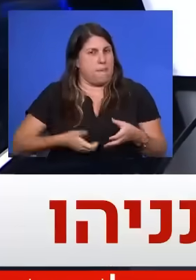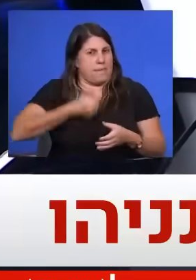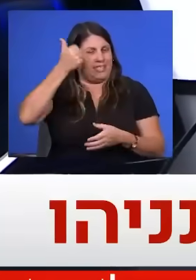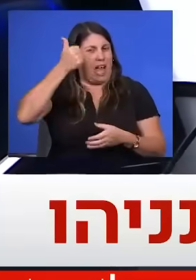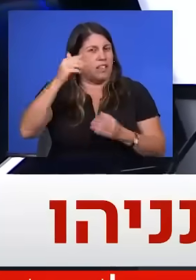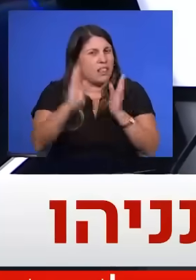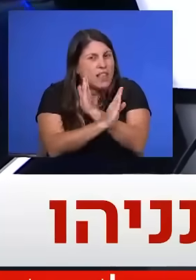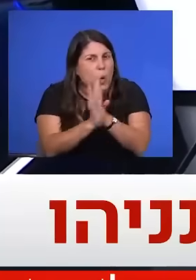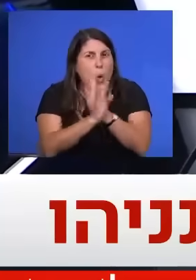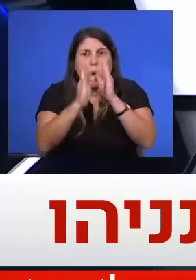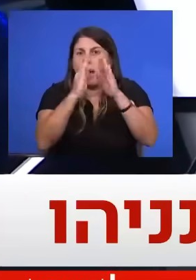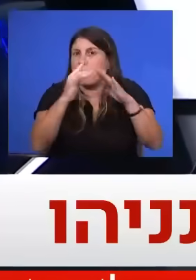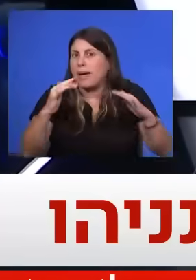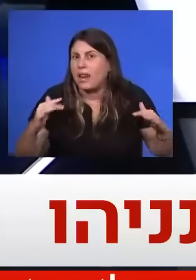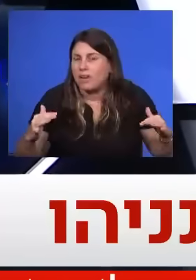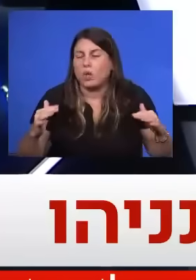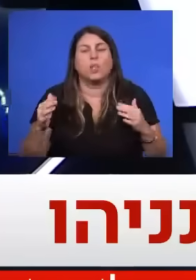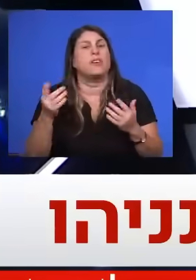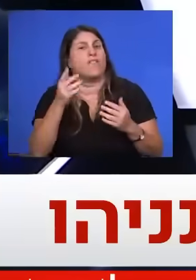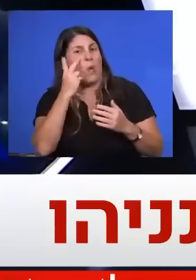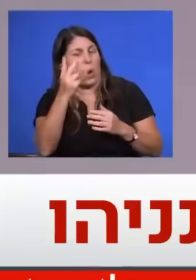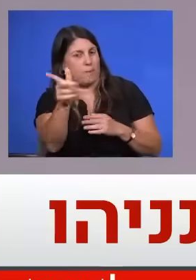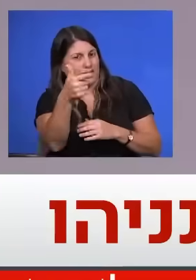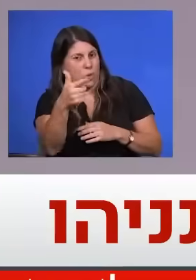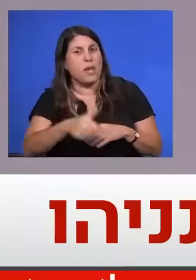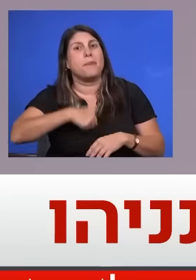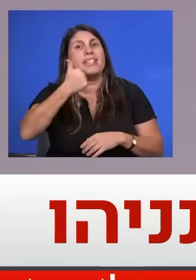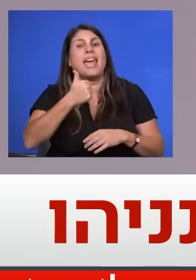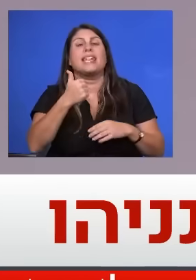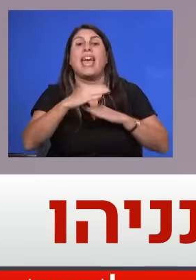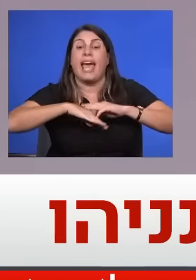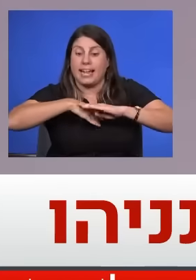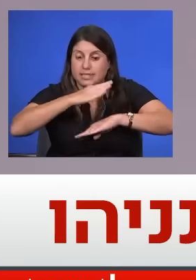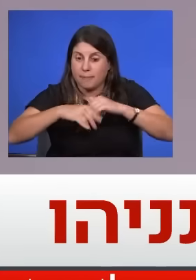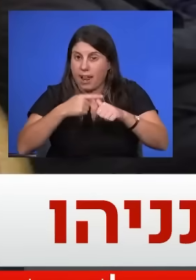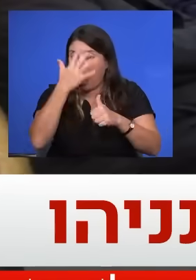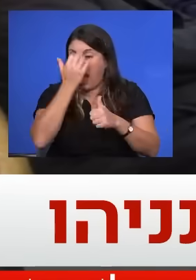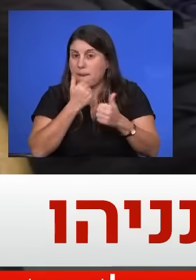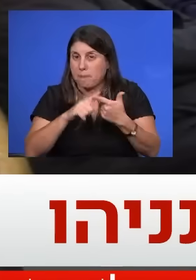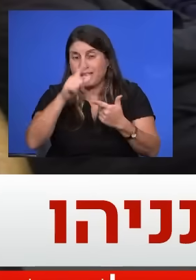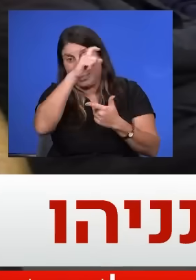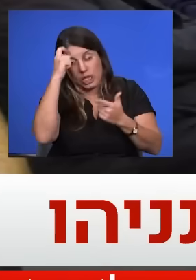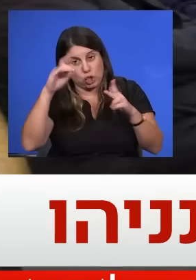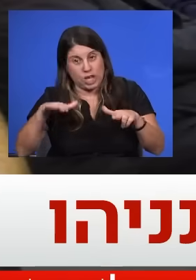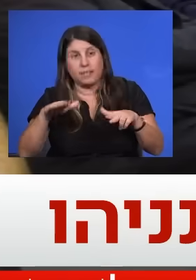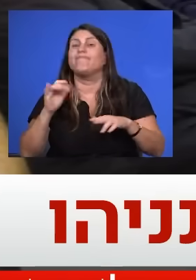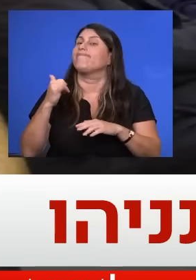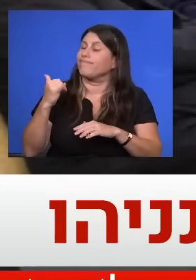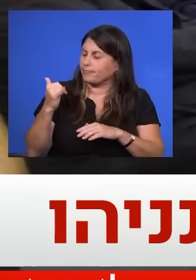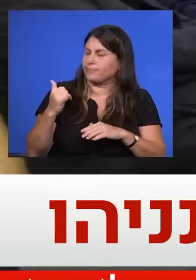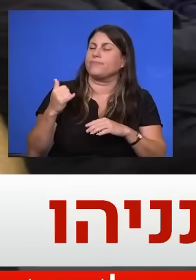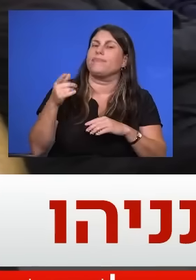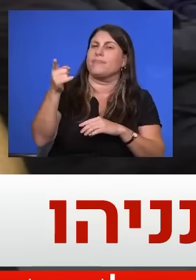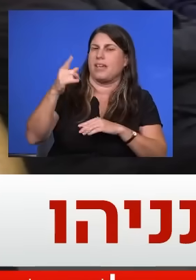שיוצא משם, מנהיגי חיזבאללה, חמאס והג'יהאד. נכון לחלוטין, פסגת טרור של נסראללה עם מספר 2 בחמאס, סאלח